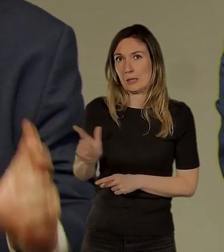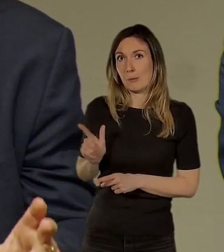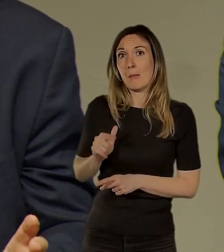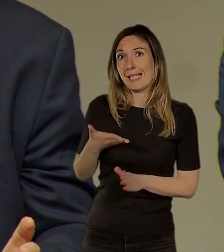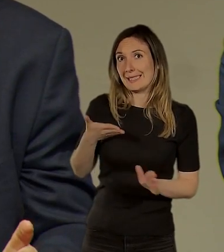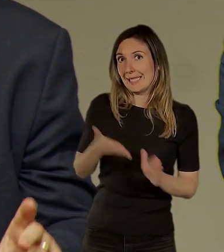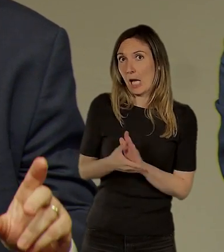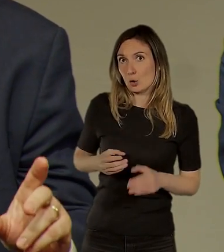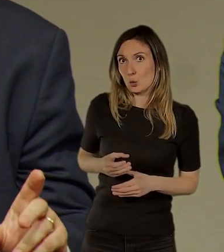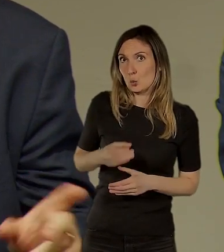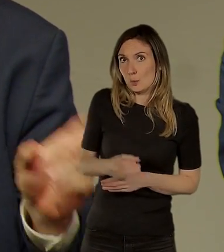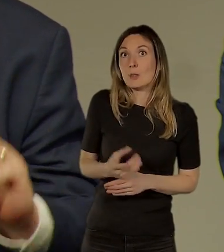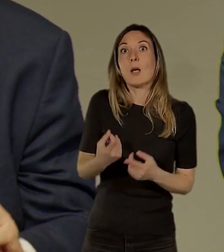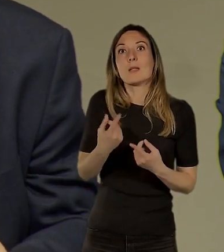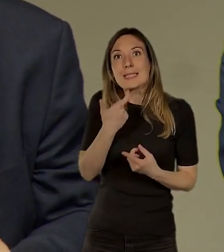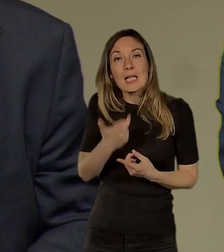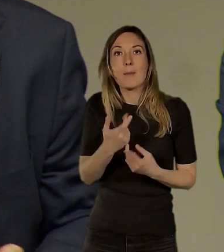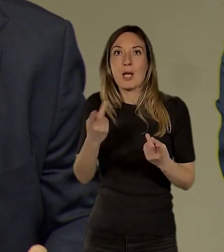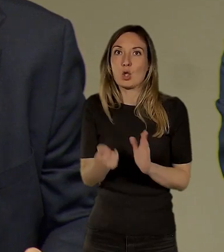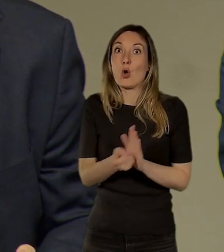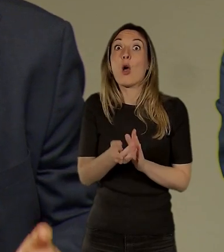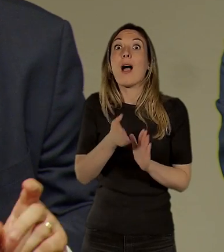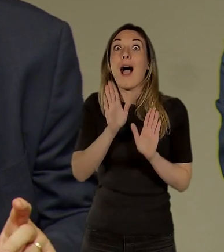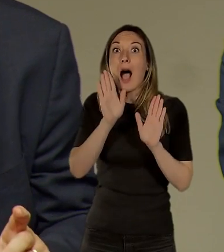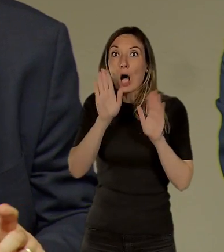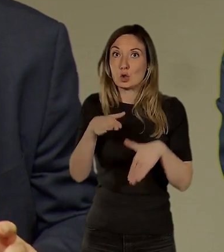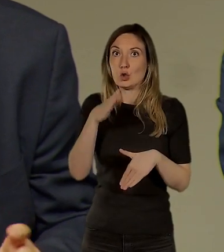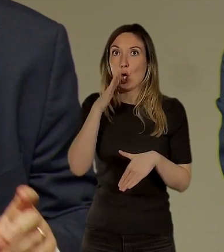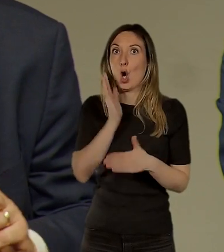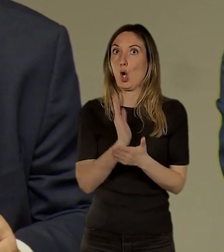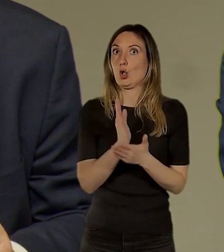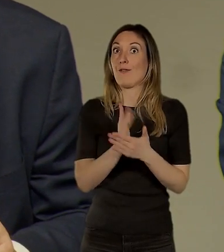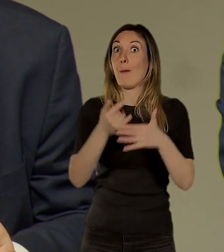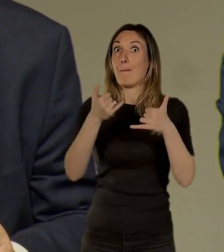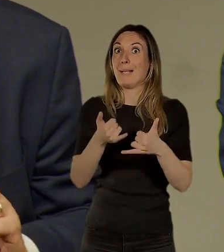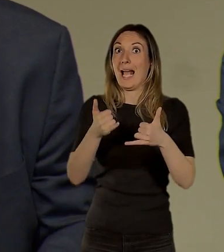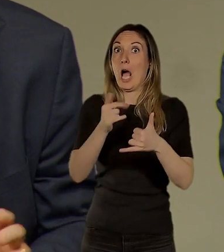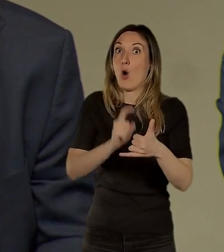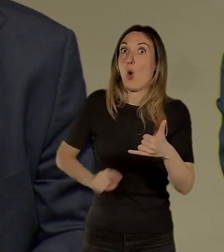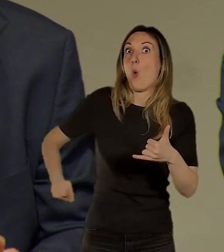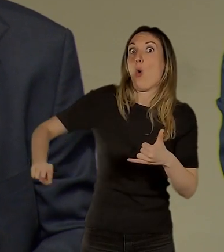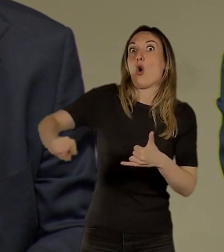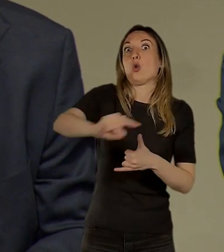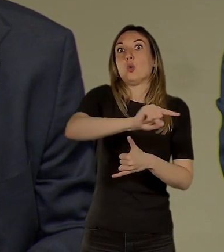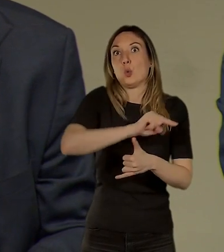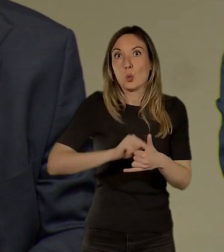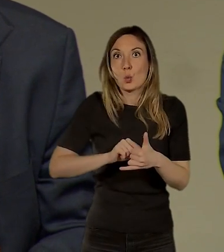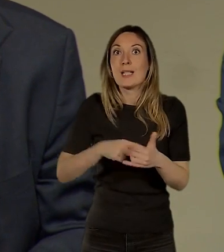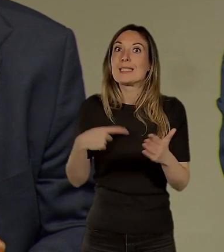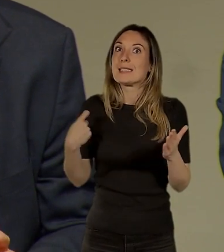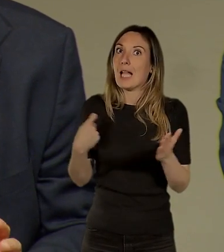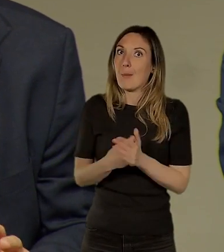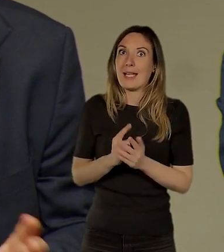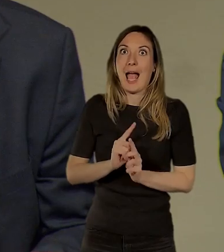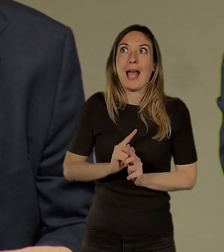vlastně tu představu, že ten až bude okruhismus, neznamená, že se nesmí vůbec na nic čáhnout.